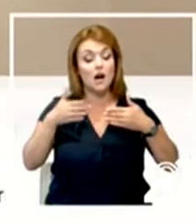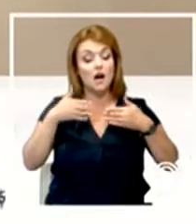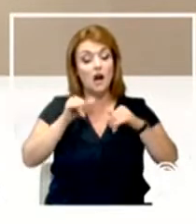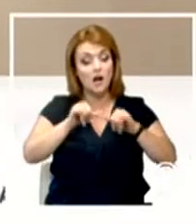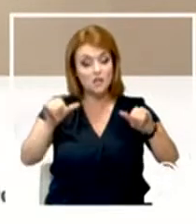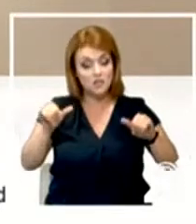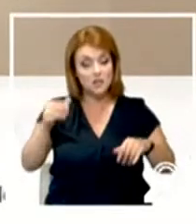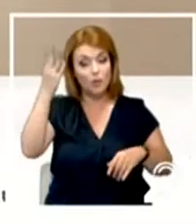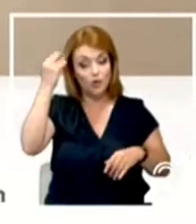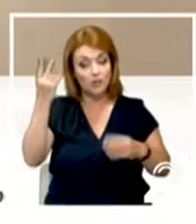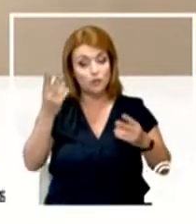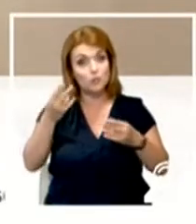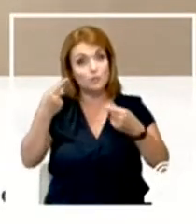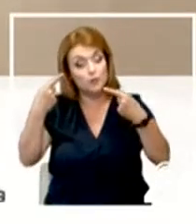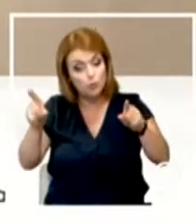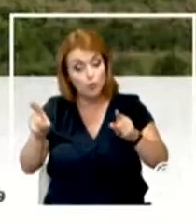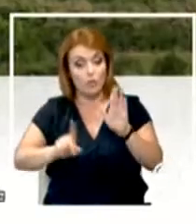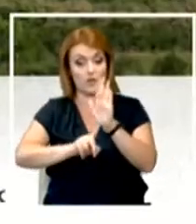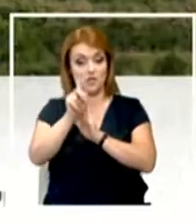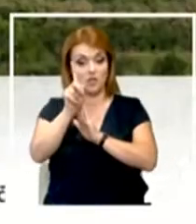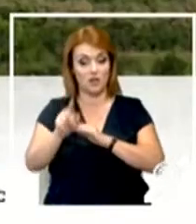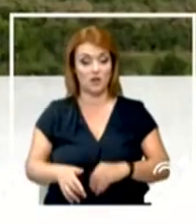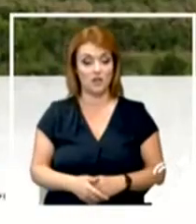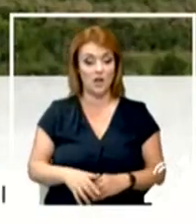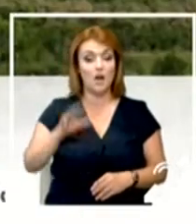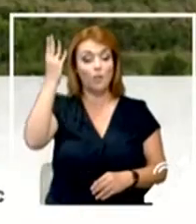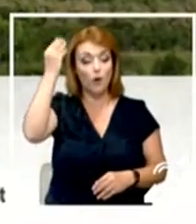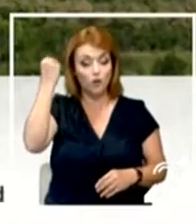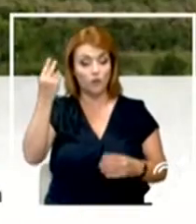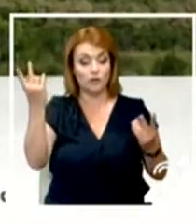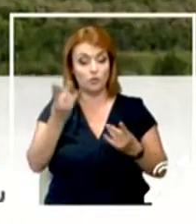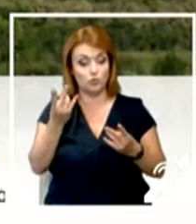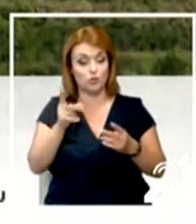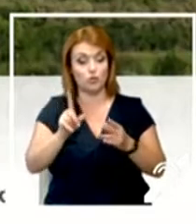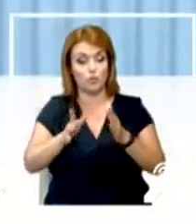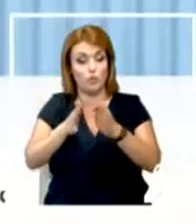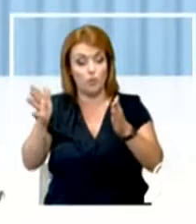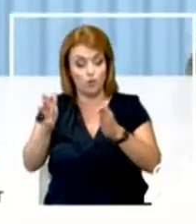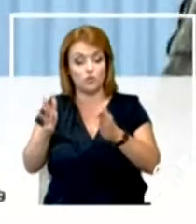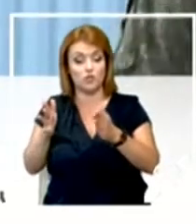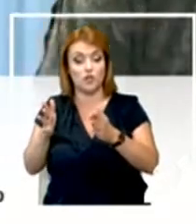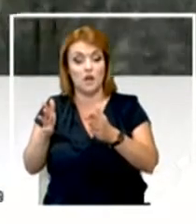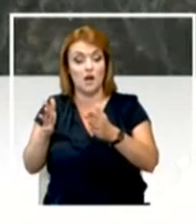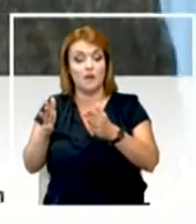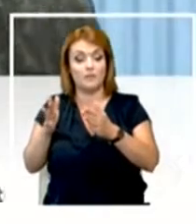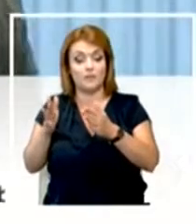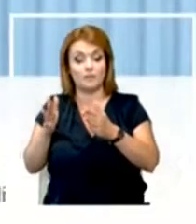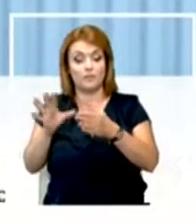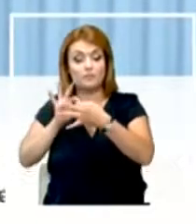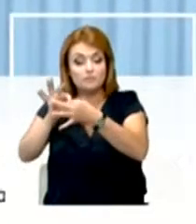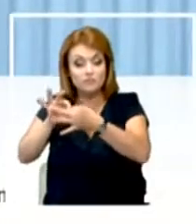state occidentale care susțin interesele naționale, independența și